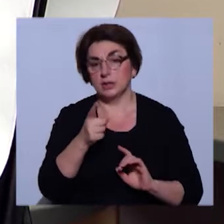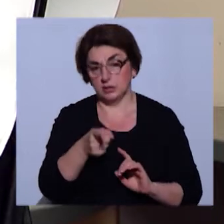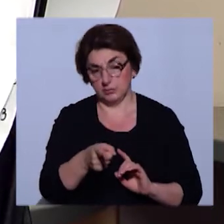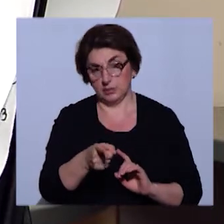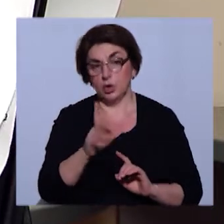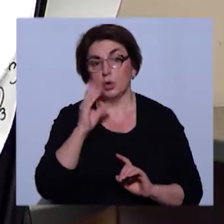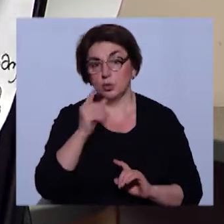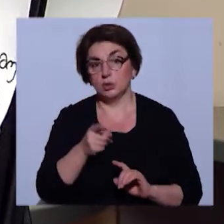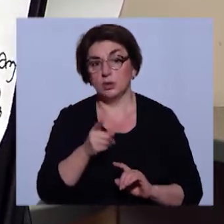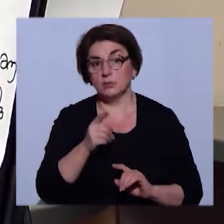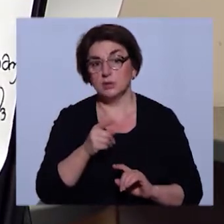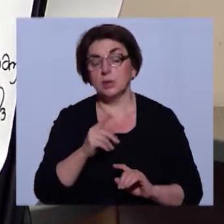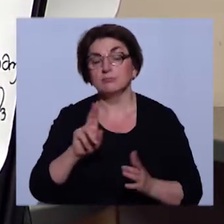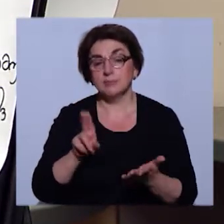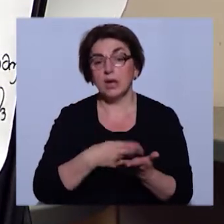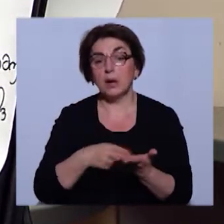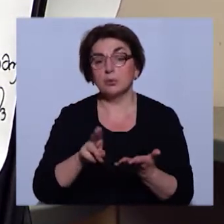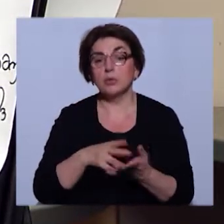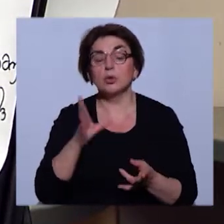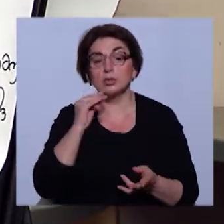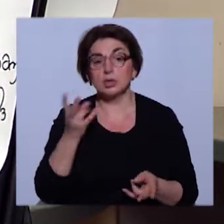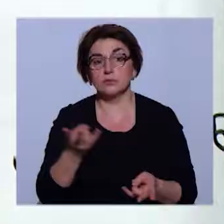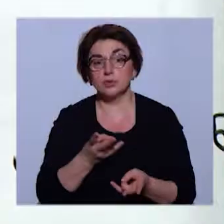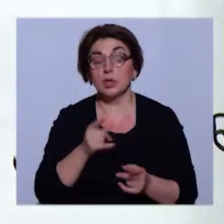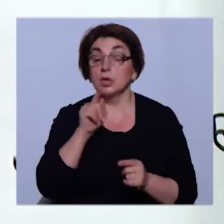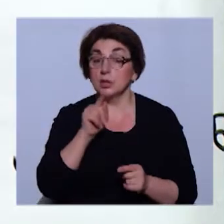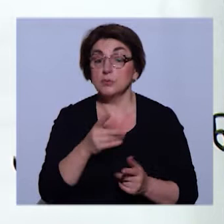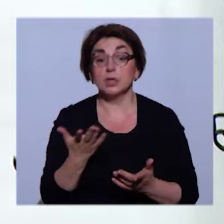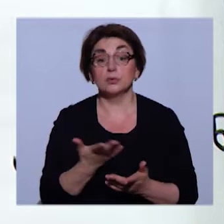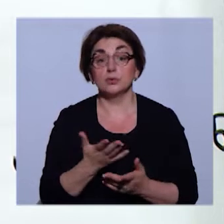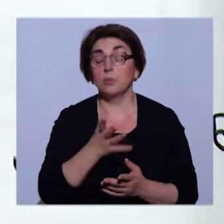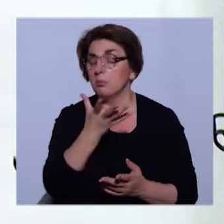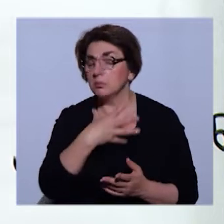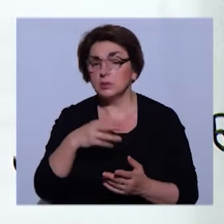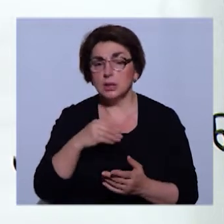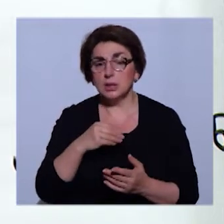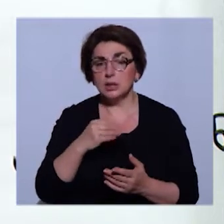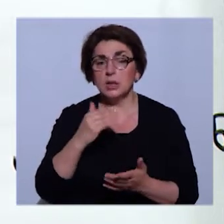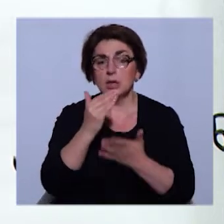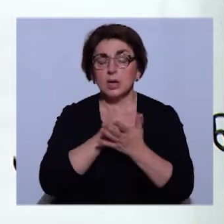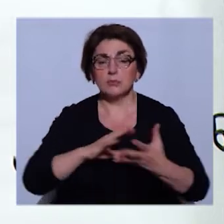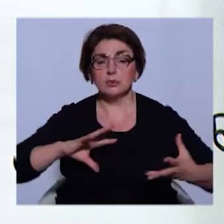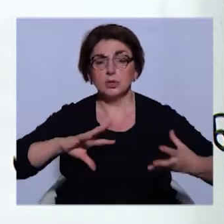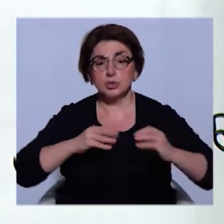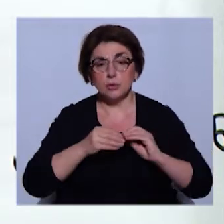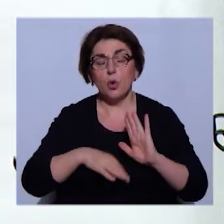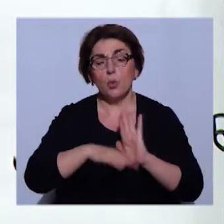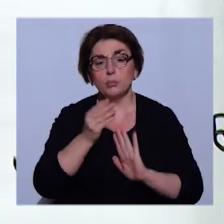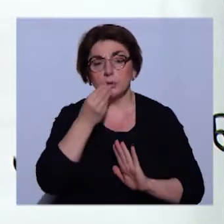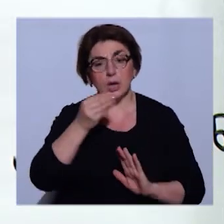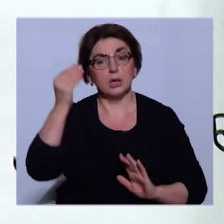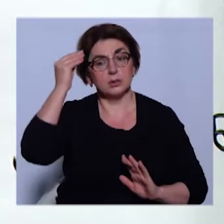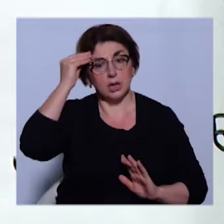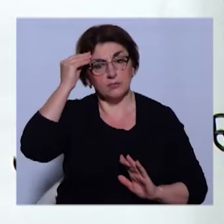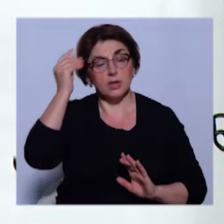მასას, როდესაც მისი გამოთვლა ჭირდება. იმისათვის, რომ მთელი გაკვეთილი შევაჯამოთ და კიდე უკეთ